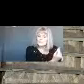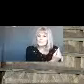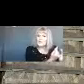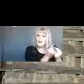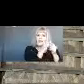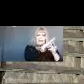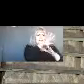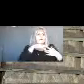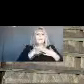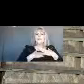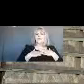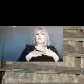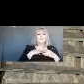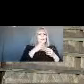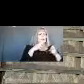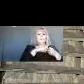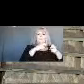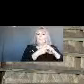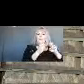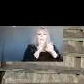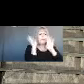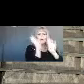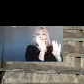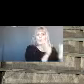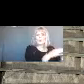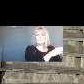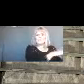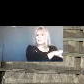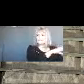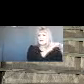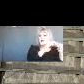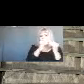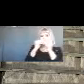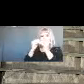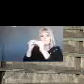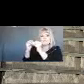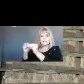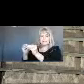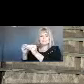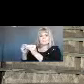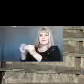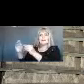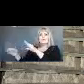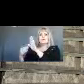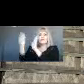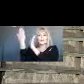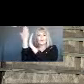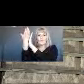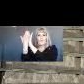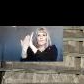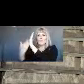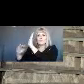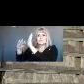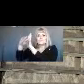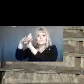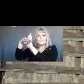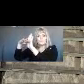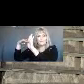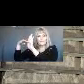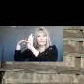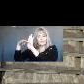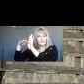hulle deel van die elkeen. Dan kan dit mos nie wees dat ek en jy kan dink dat Jesus dit nie met ons